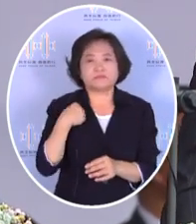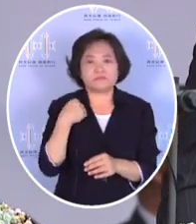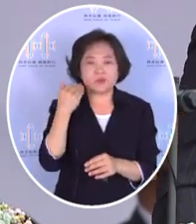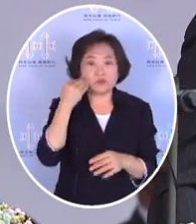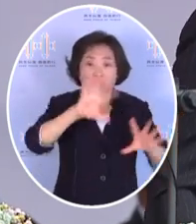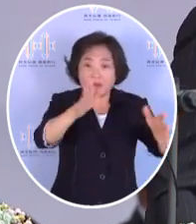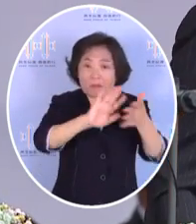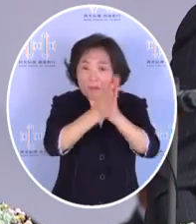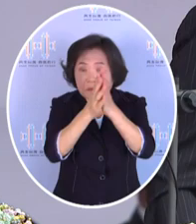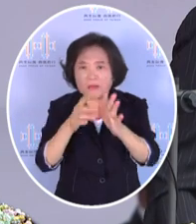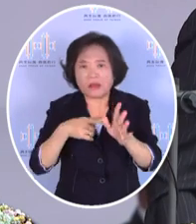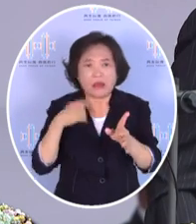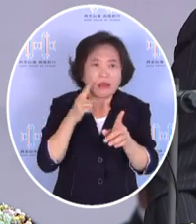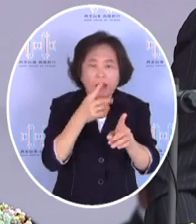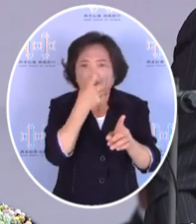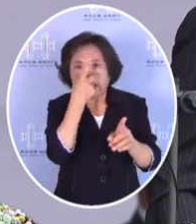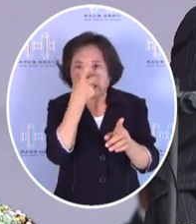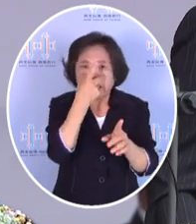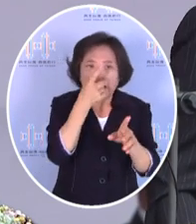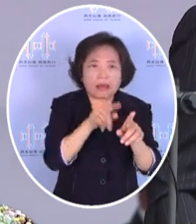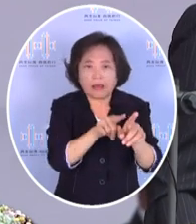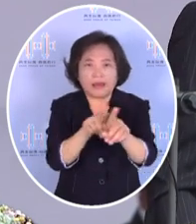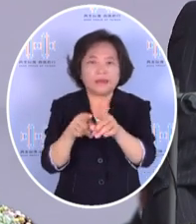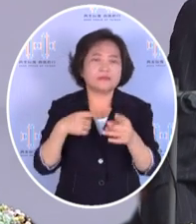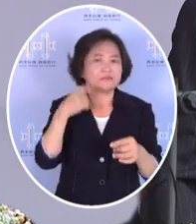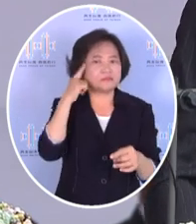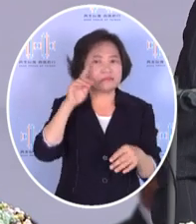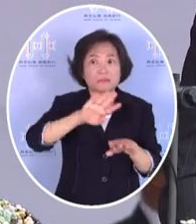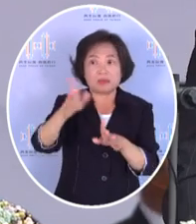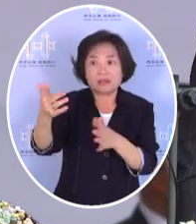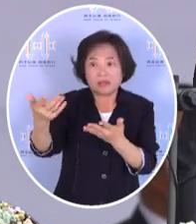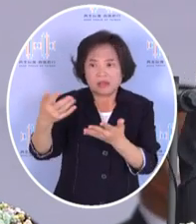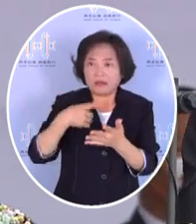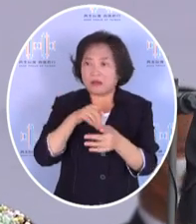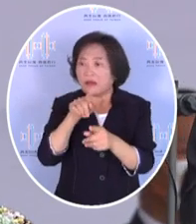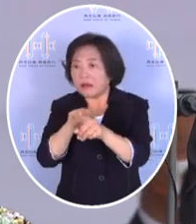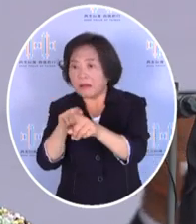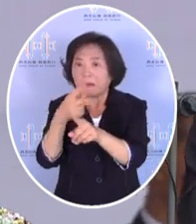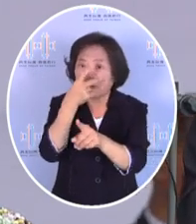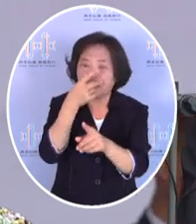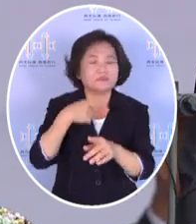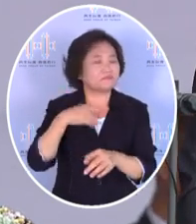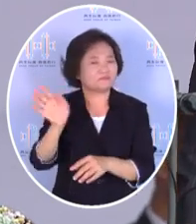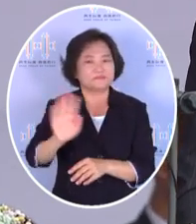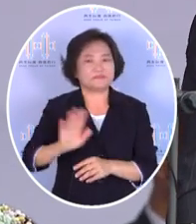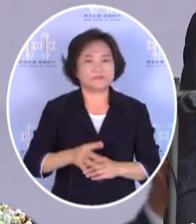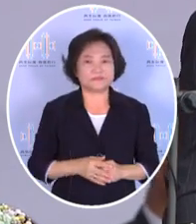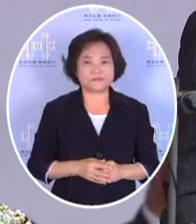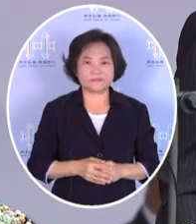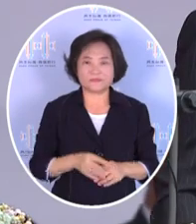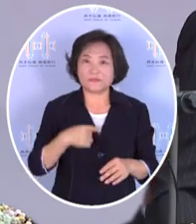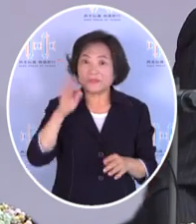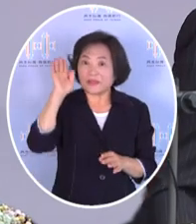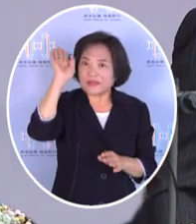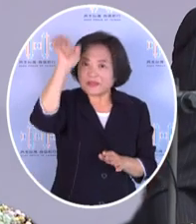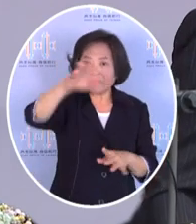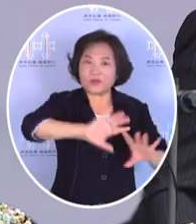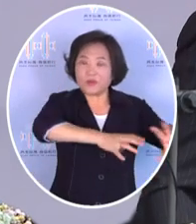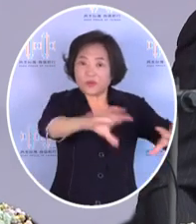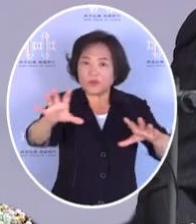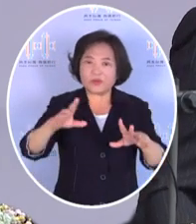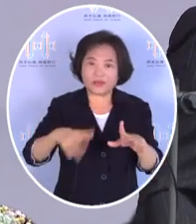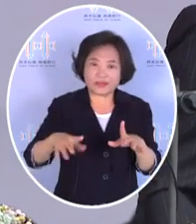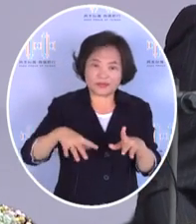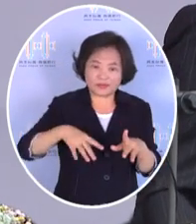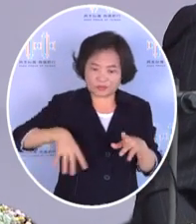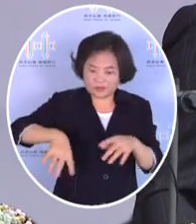随波逐流，甚至被别人决定了命运。我们将积极参与未来的国际跟区域新